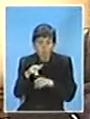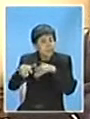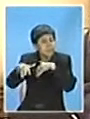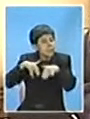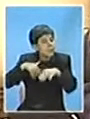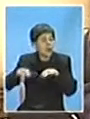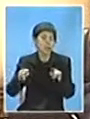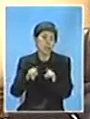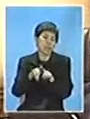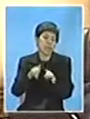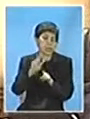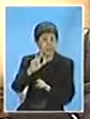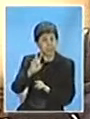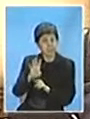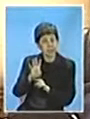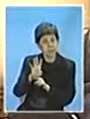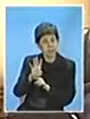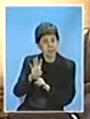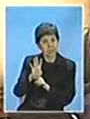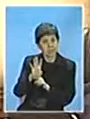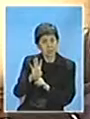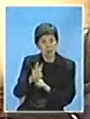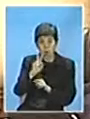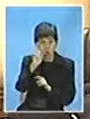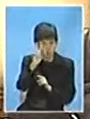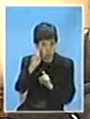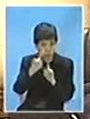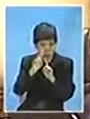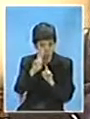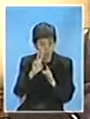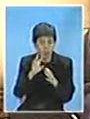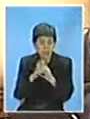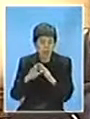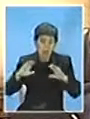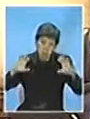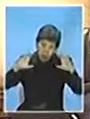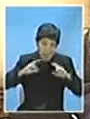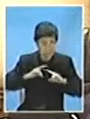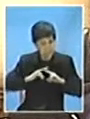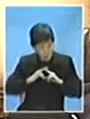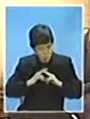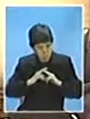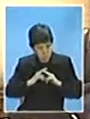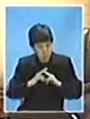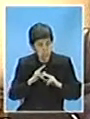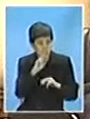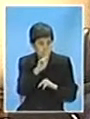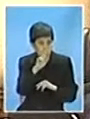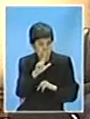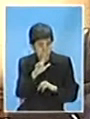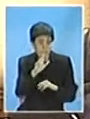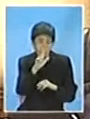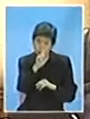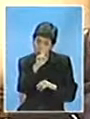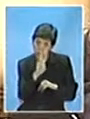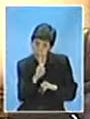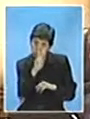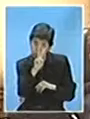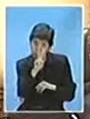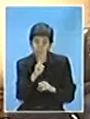นเดียวกันยกเว้นเฉพาะวงเล็บ2ซึ่งอาจจะมีสถาบันทั้งภาครัฐและภาคเอกชนอยู่ในสถาบันรวมศึกษาก็ได้น